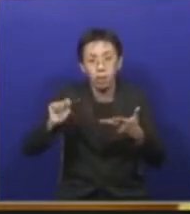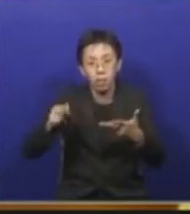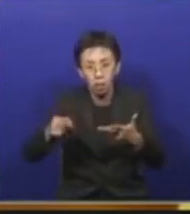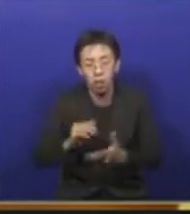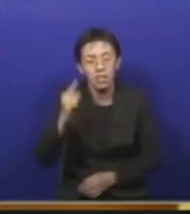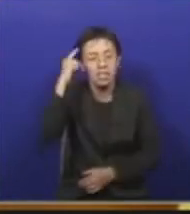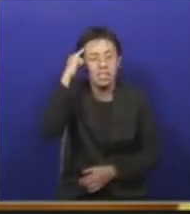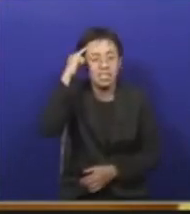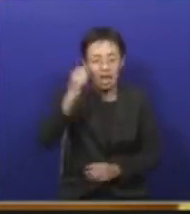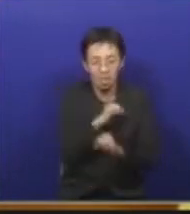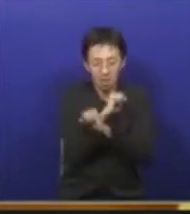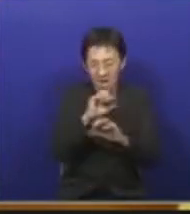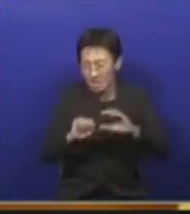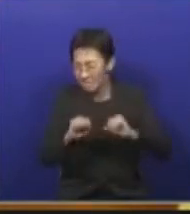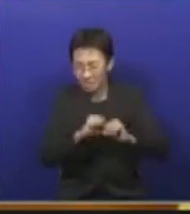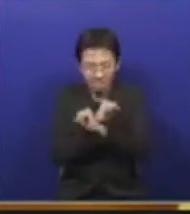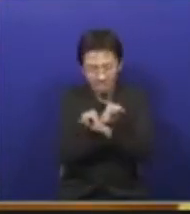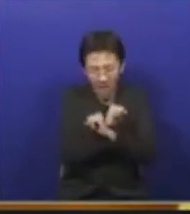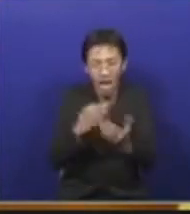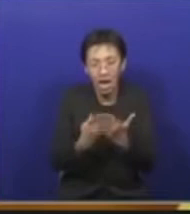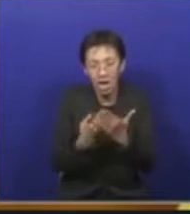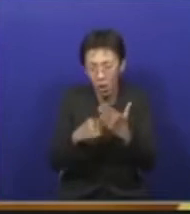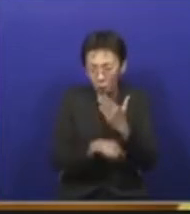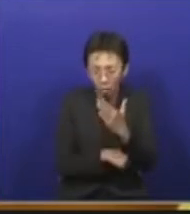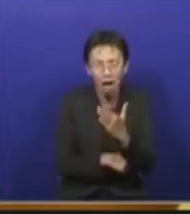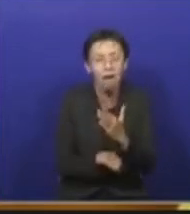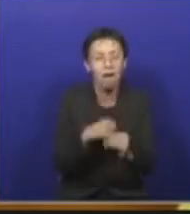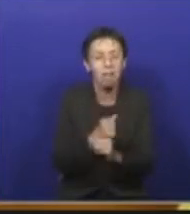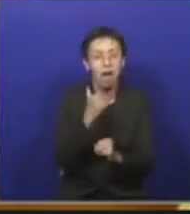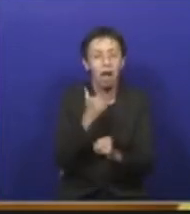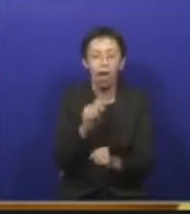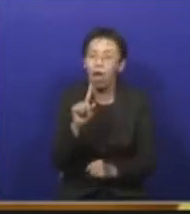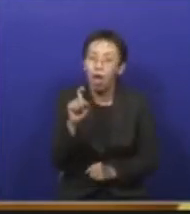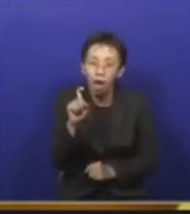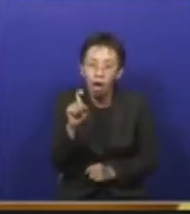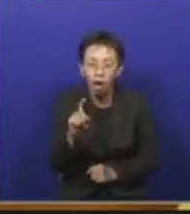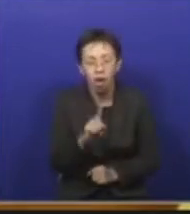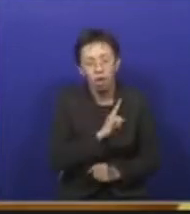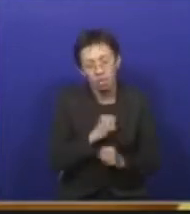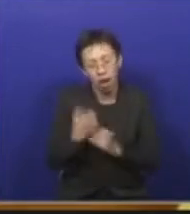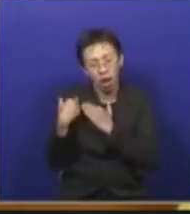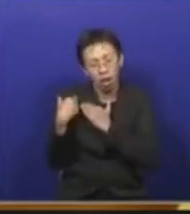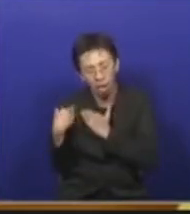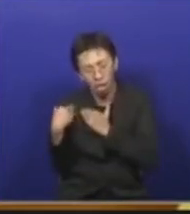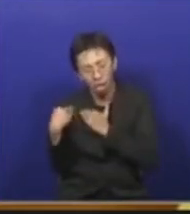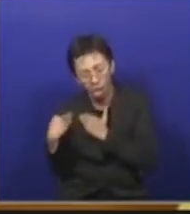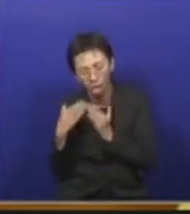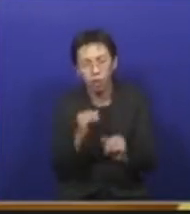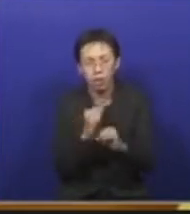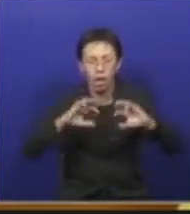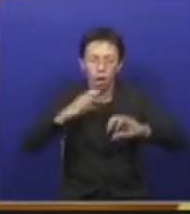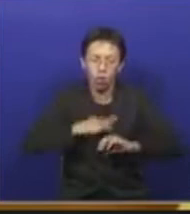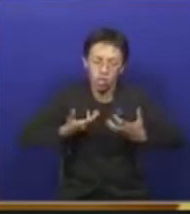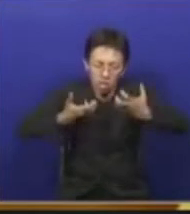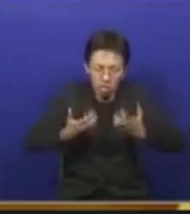และหวังว่าการป้องปรามการทุจริตคอร์รัปชันเหล่านั้นจะได้ผลมากยิ่งขึ้นแต่กลับกลายเป็นภาระซ้ำเติมให้แก่ข้าราชการน้ำดีครับข้า